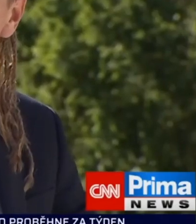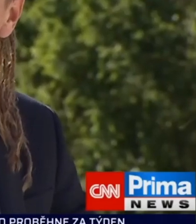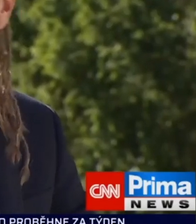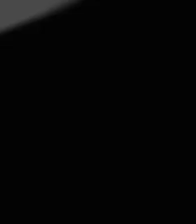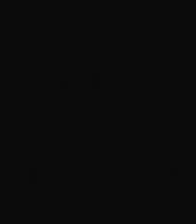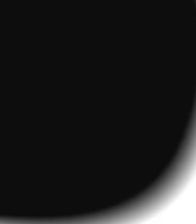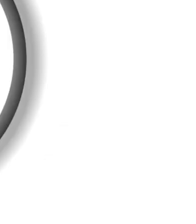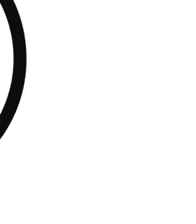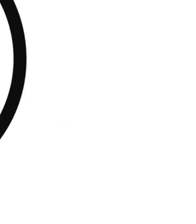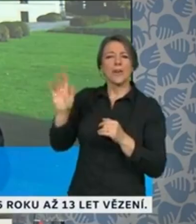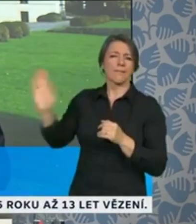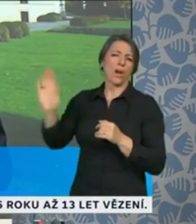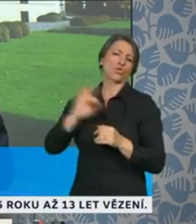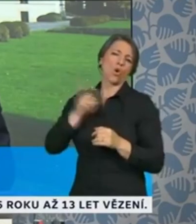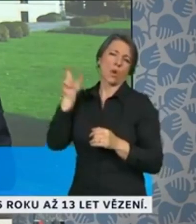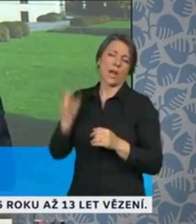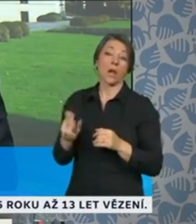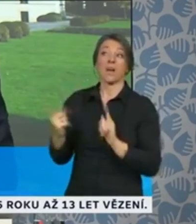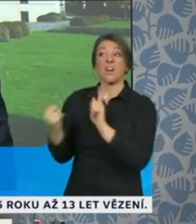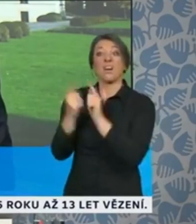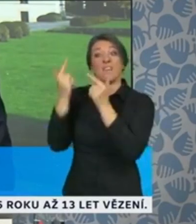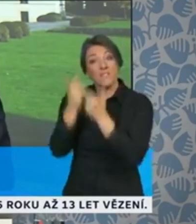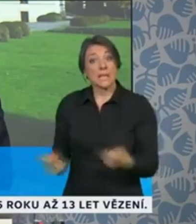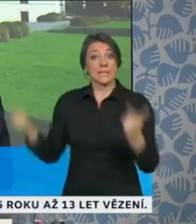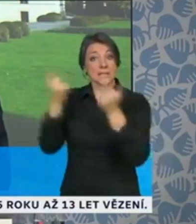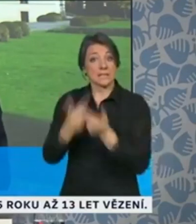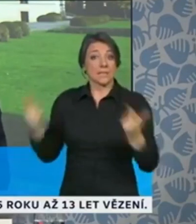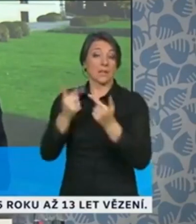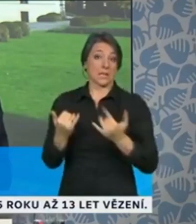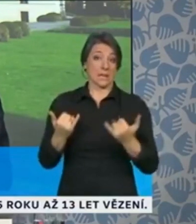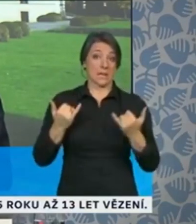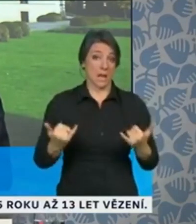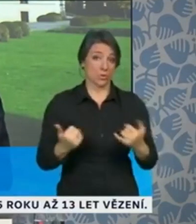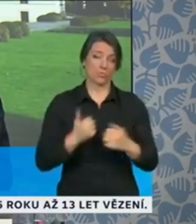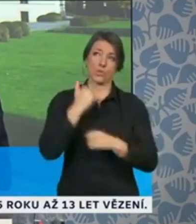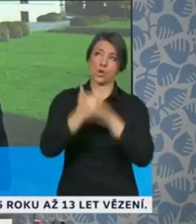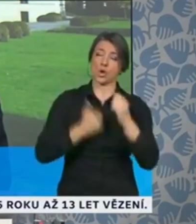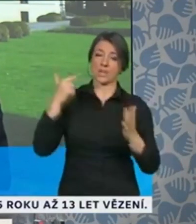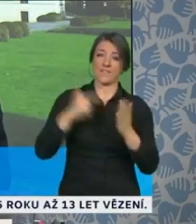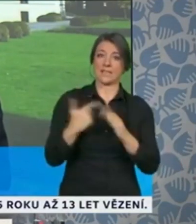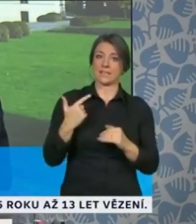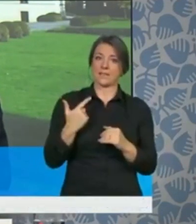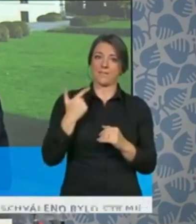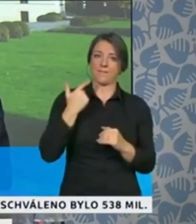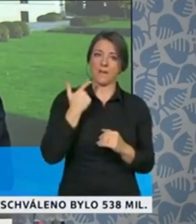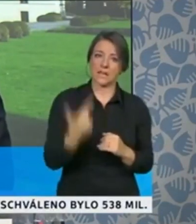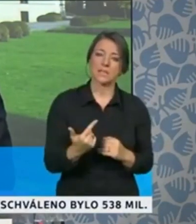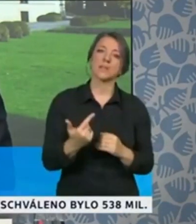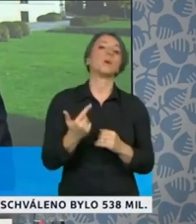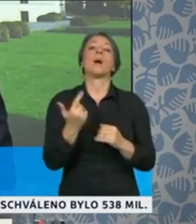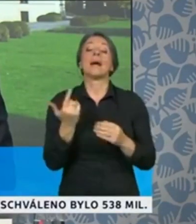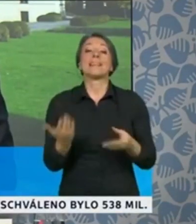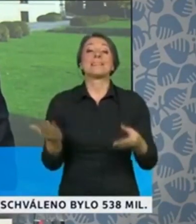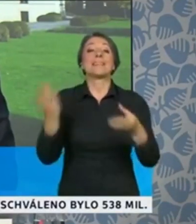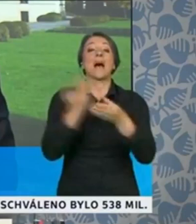celou zimu čím topit. Že už dnes, v roce 2020, sleva na daní